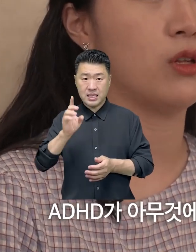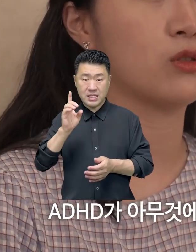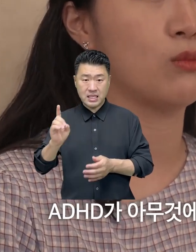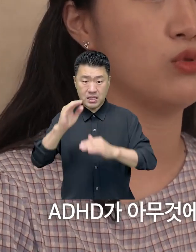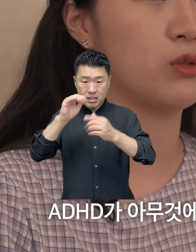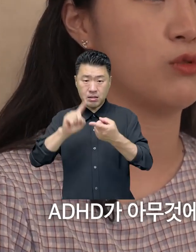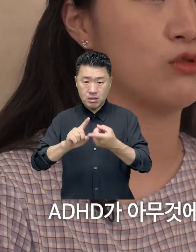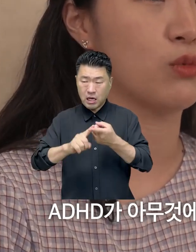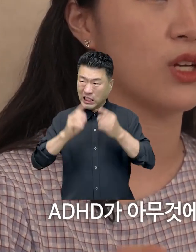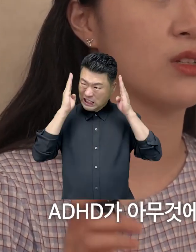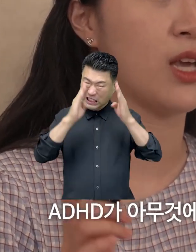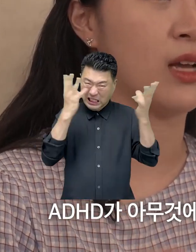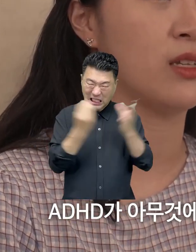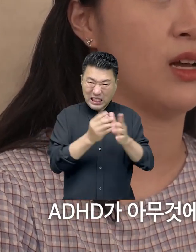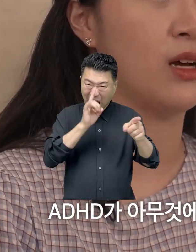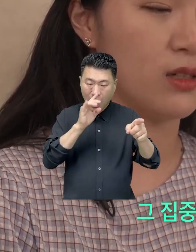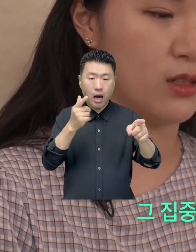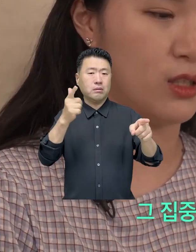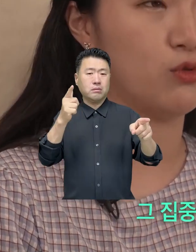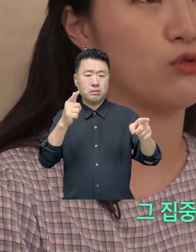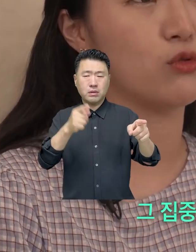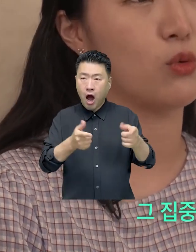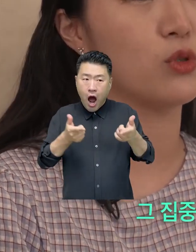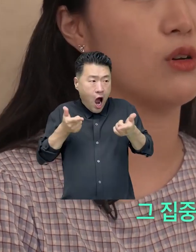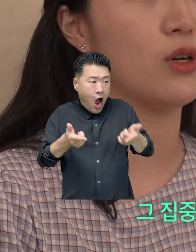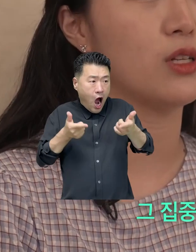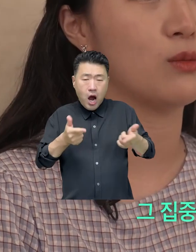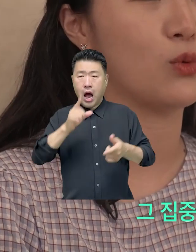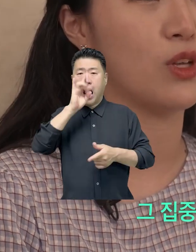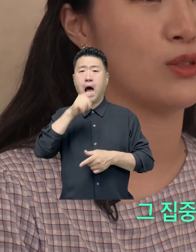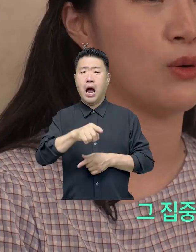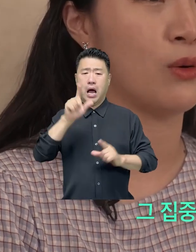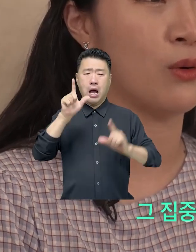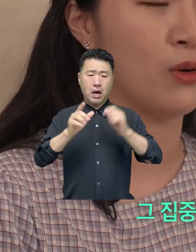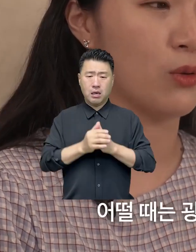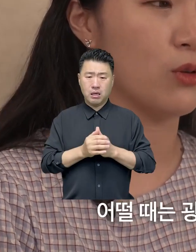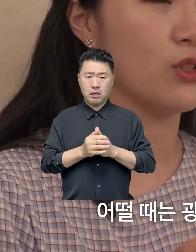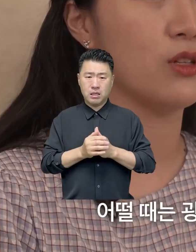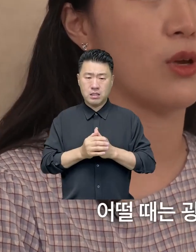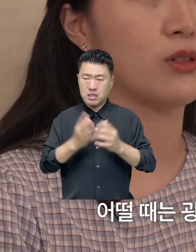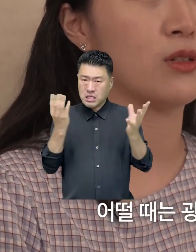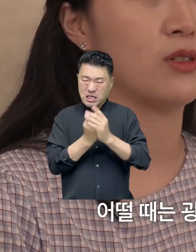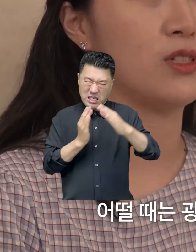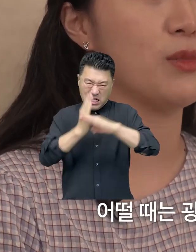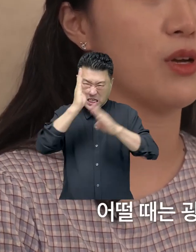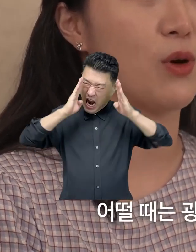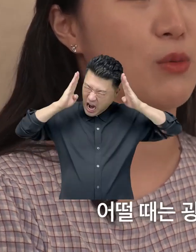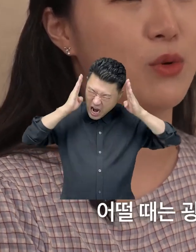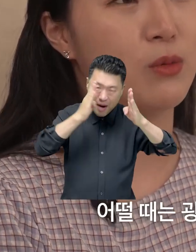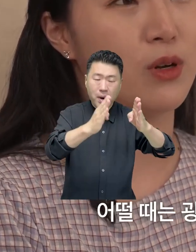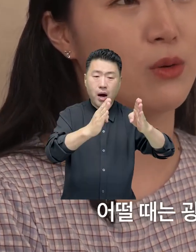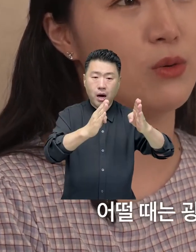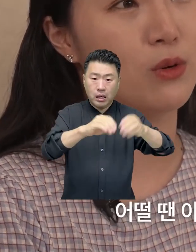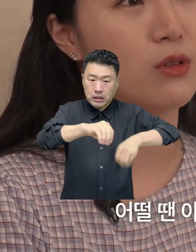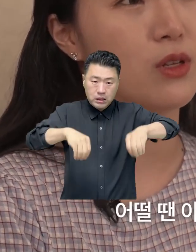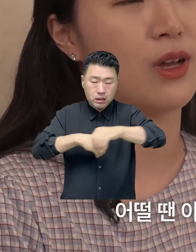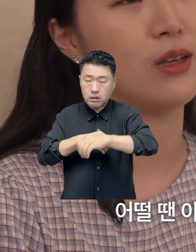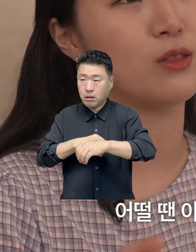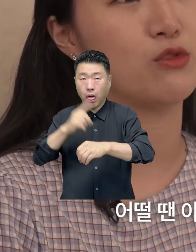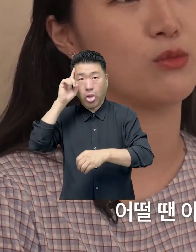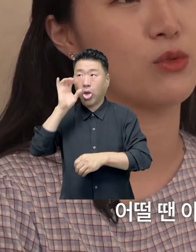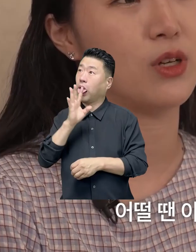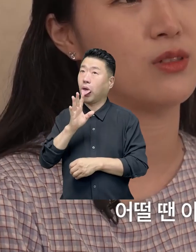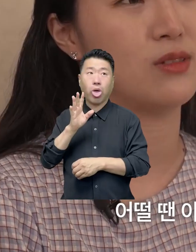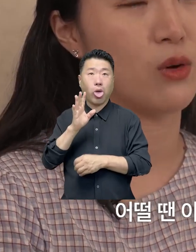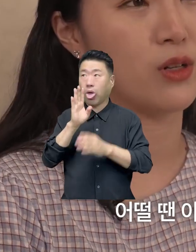아무 것에나 전부 집중을 못하는 게 아니라 그 집중을 조절을 하지 못해서 어떨 때는 굉장히 심하게 과몰입을 하고 어떨 때는